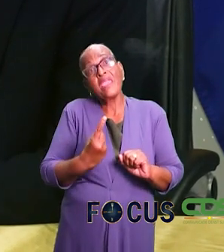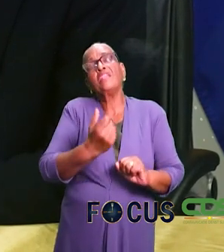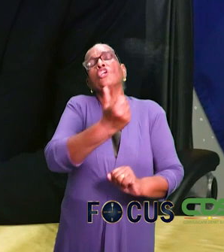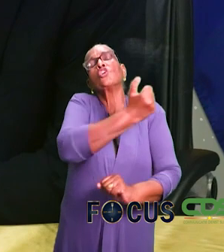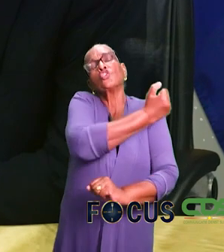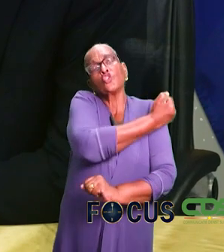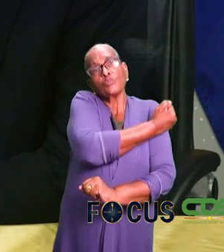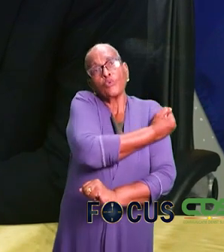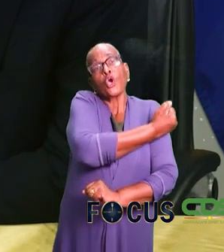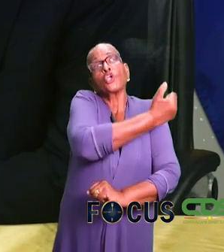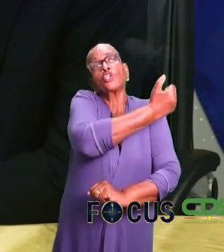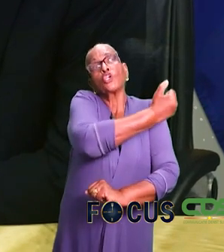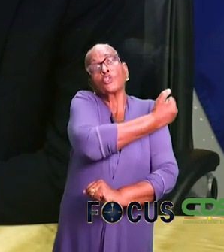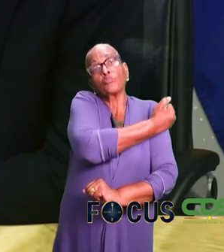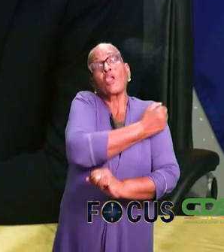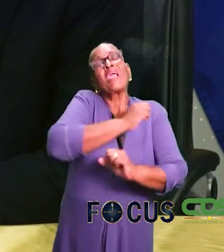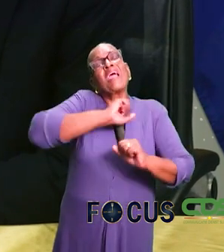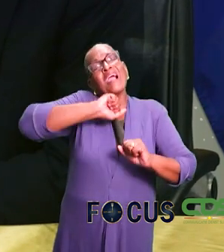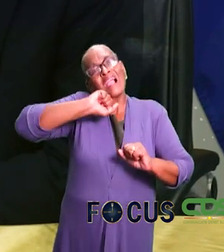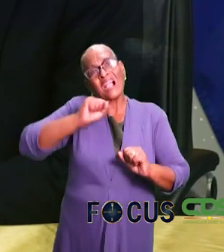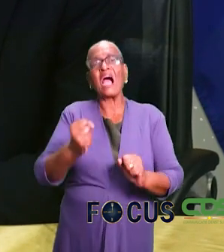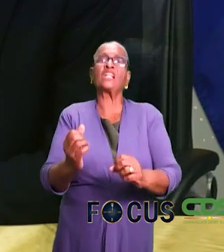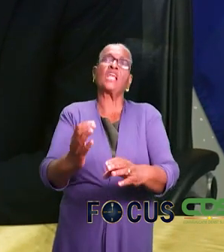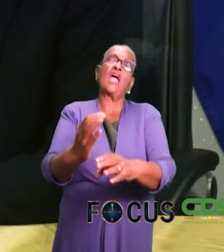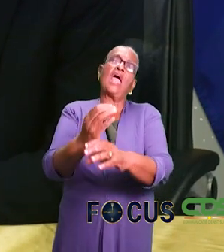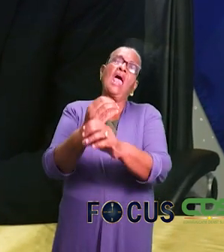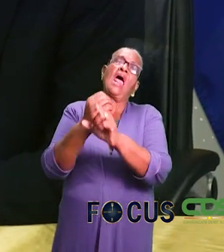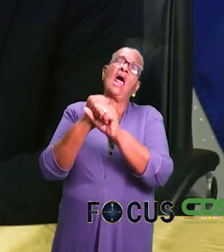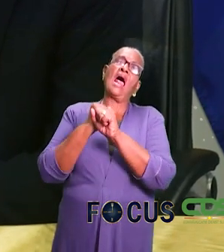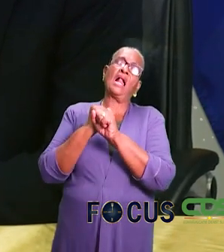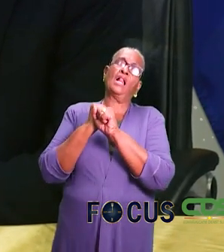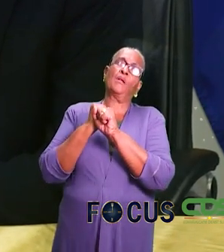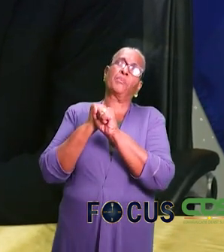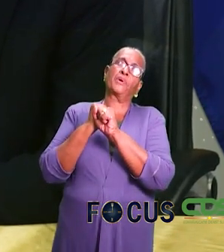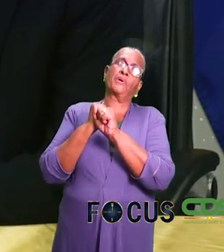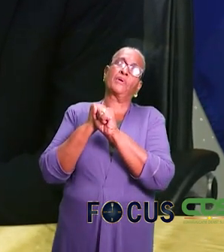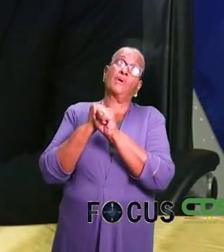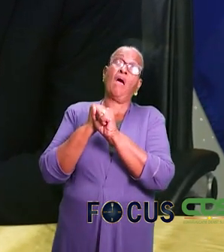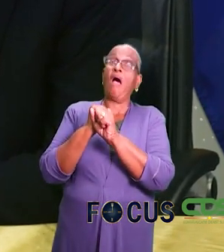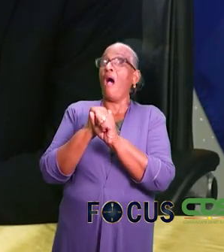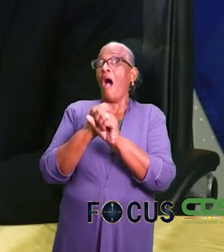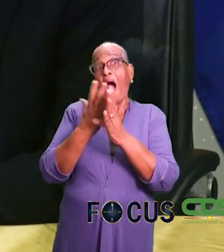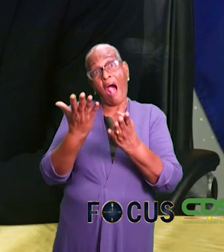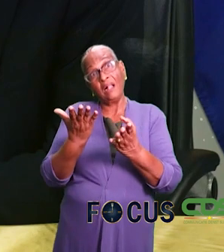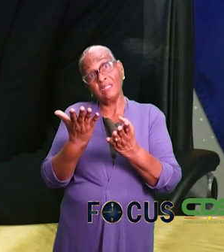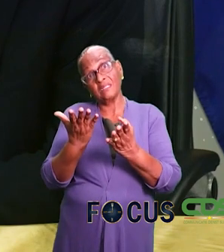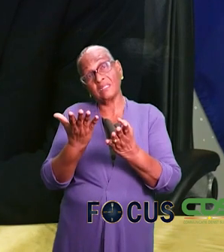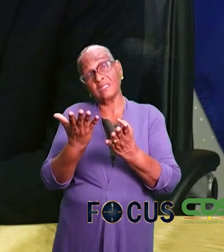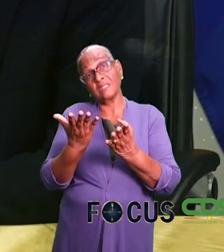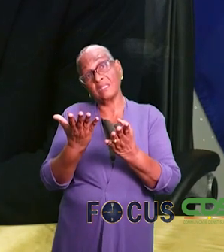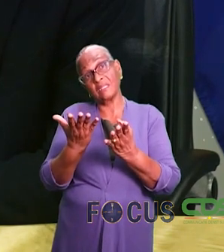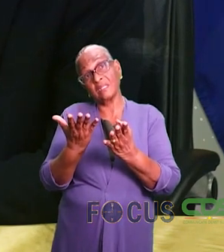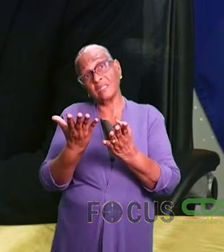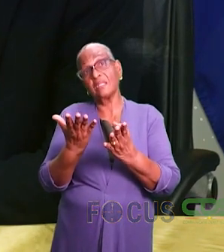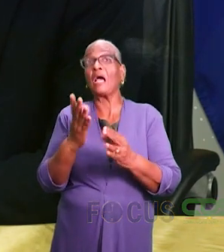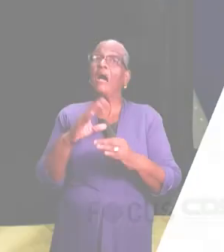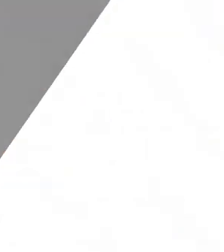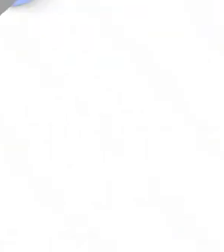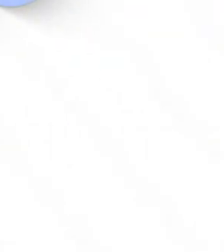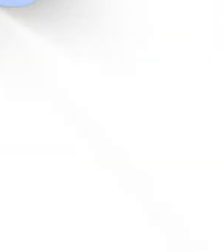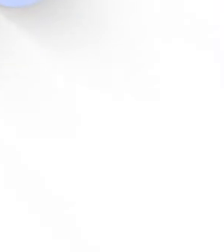buiten de schutting, buiten het terrein van het ziekenhuis te blijven, omdat is de overduidelijk